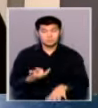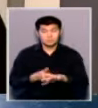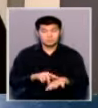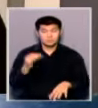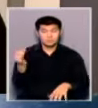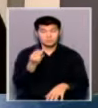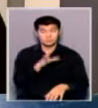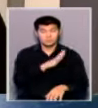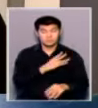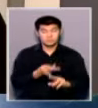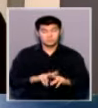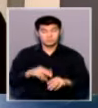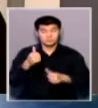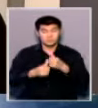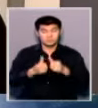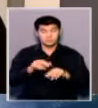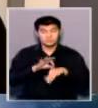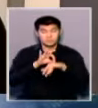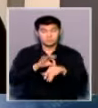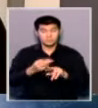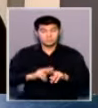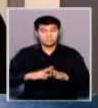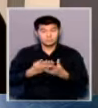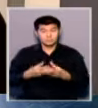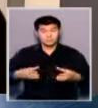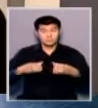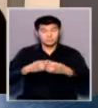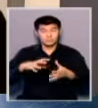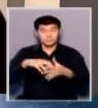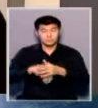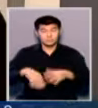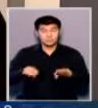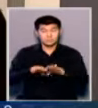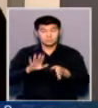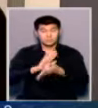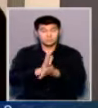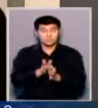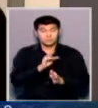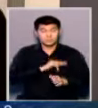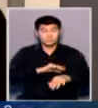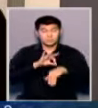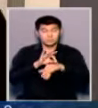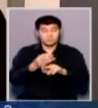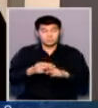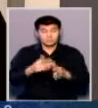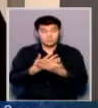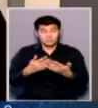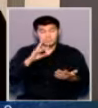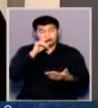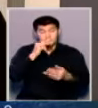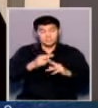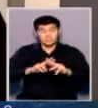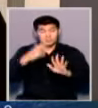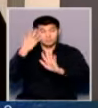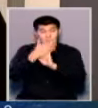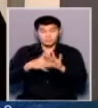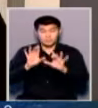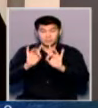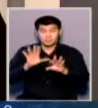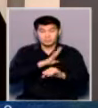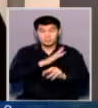как по мне. Конкурс қызықты өтті. Әсіресе қазылар алқасын ұнады. Бізбен тығыз байланыста жұмыс істеді. Кем-кетігімізді айтып, ақыл кеңестермен